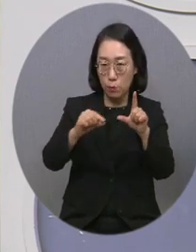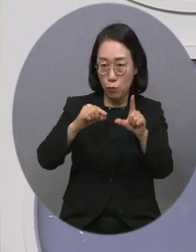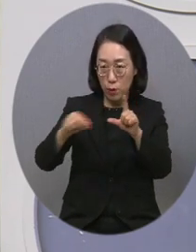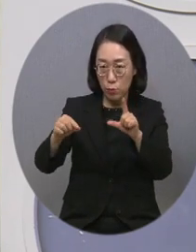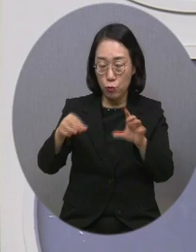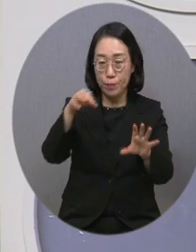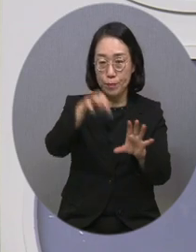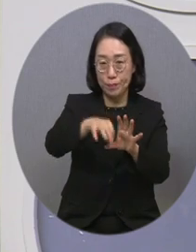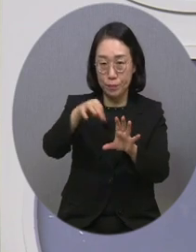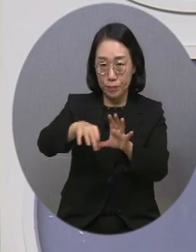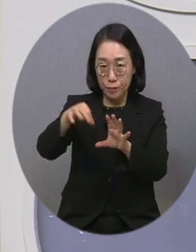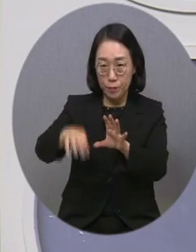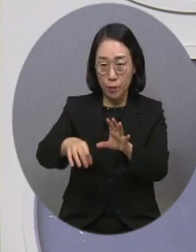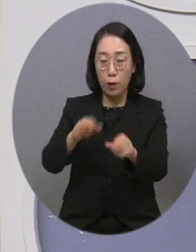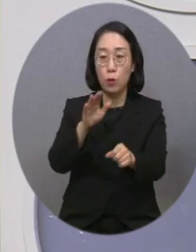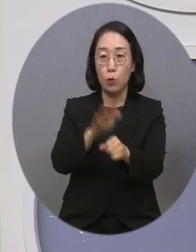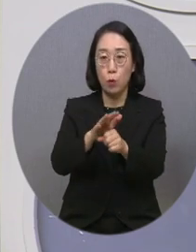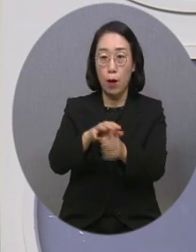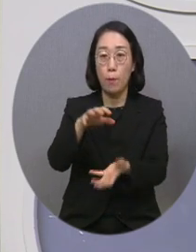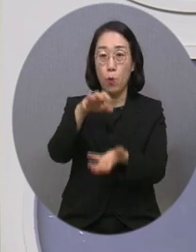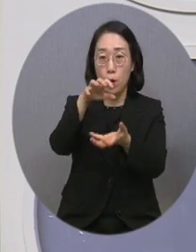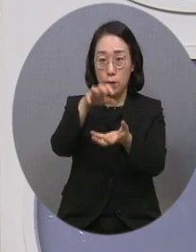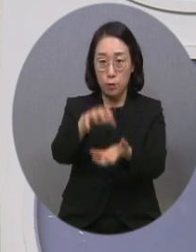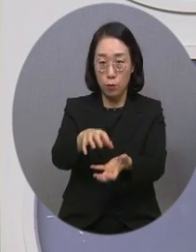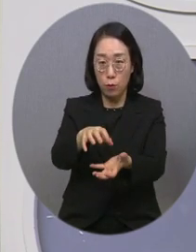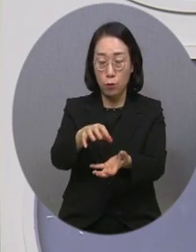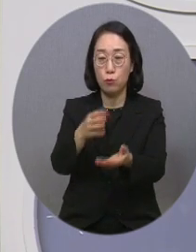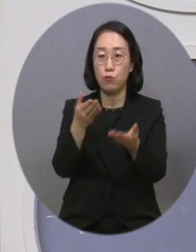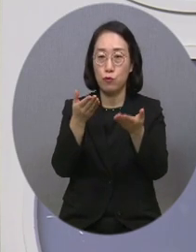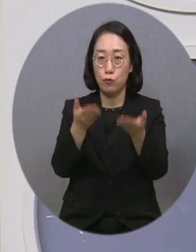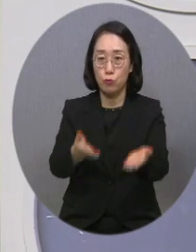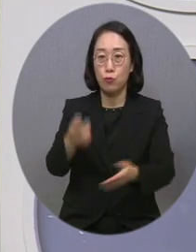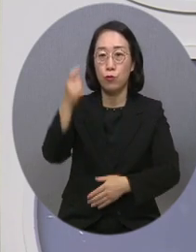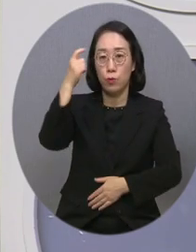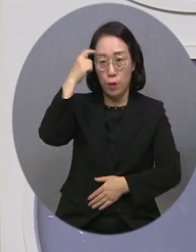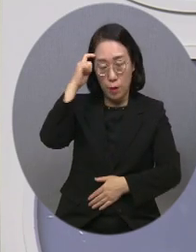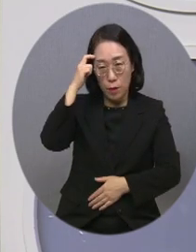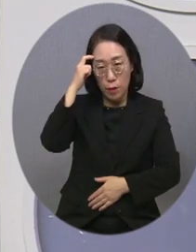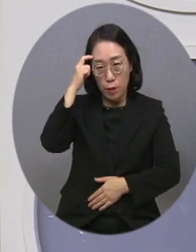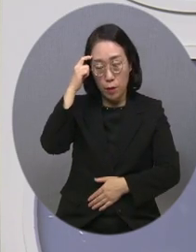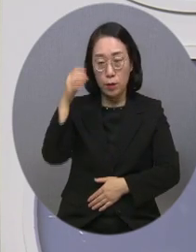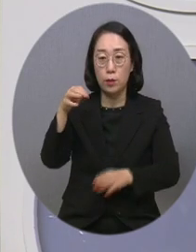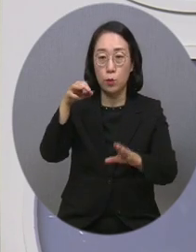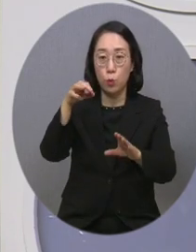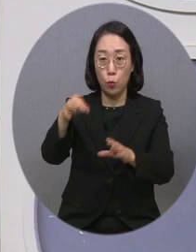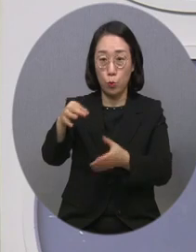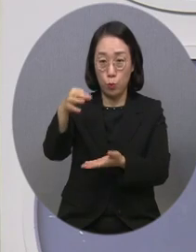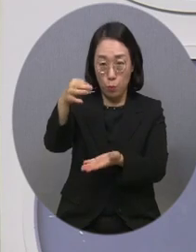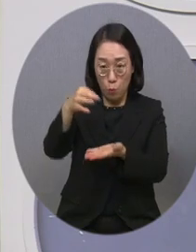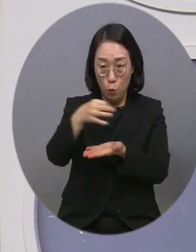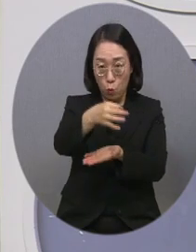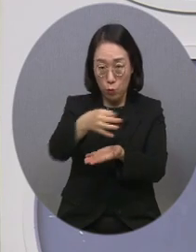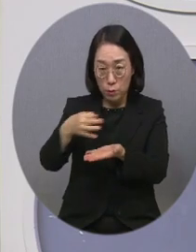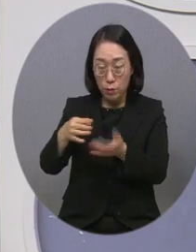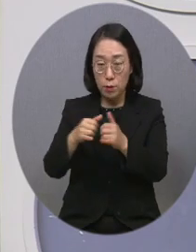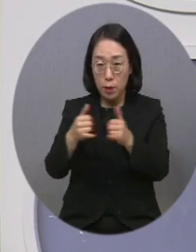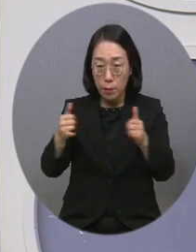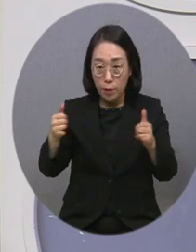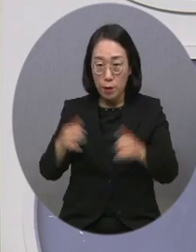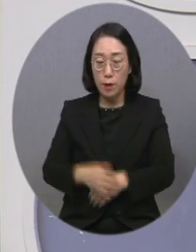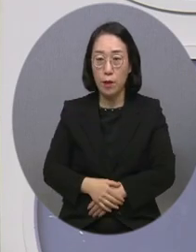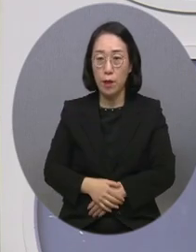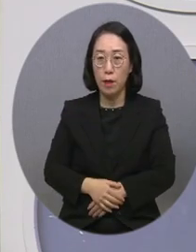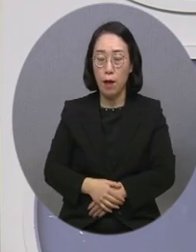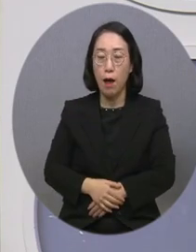내서 좀 극복하자 했는데 그때 이제 성금을 내신 분들에게 어떤 좀